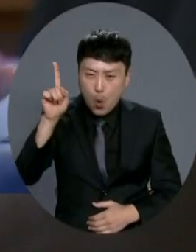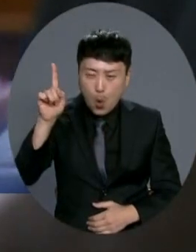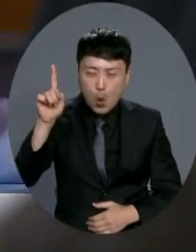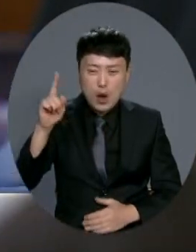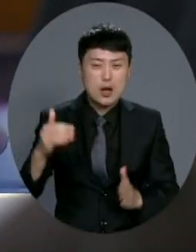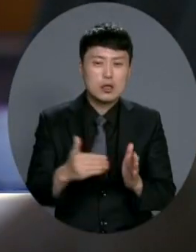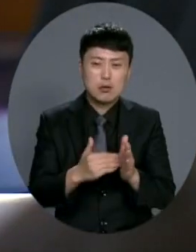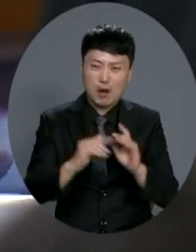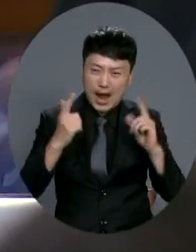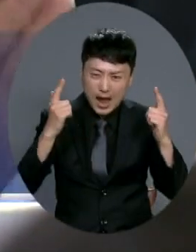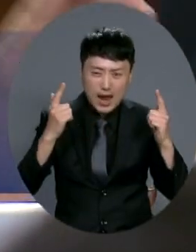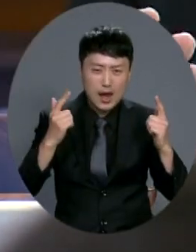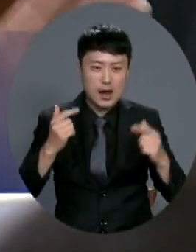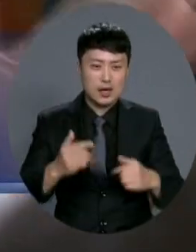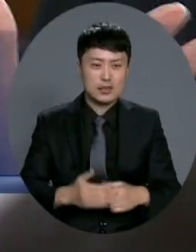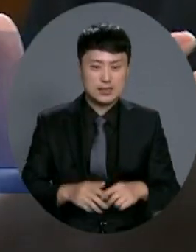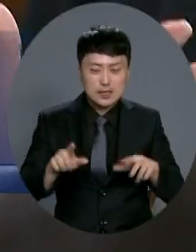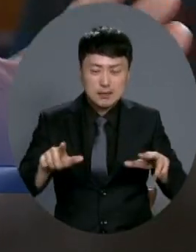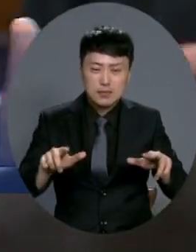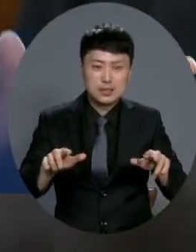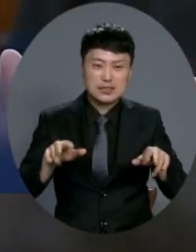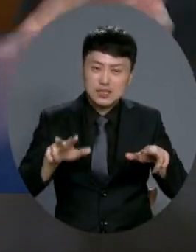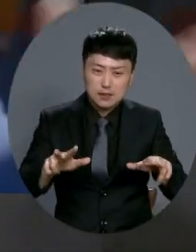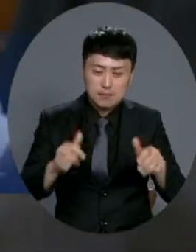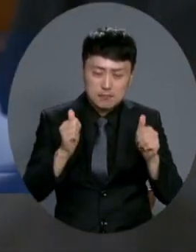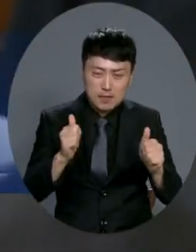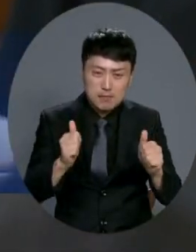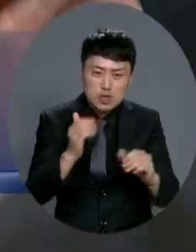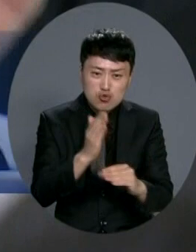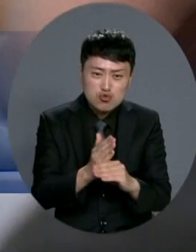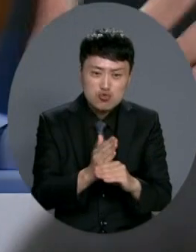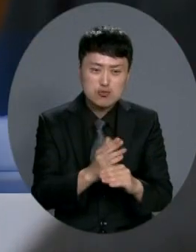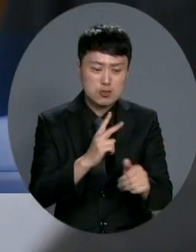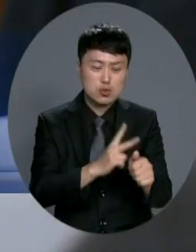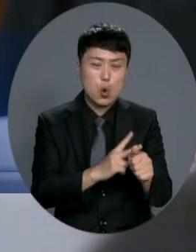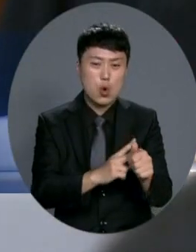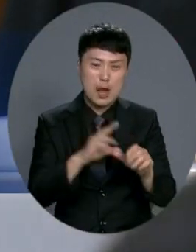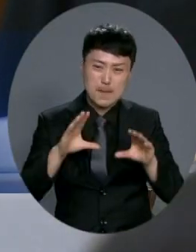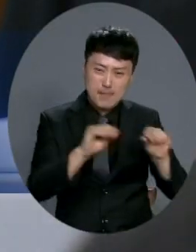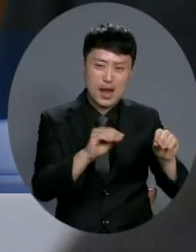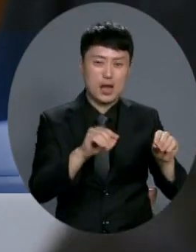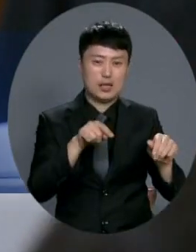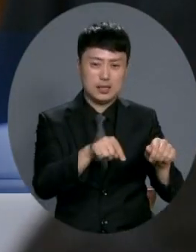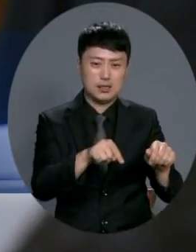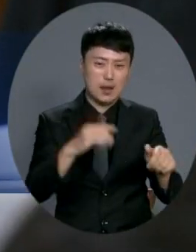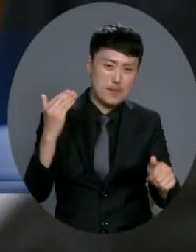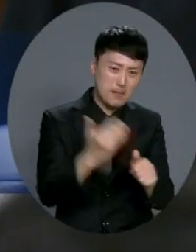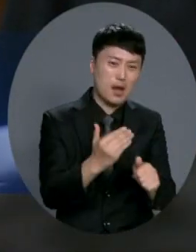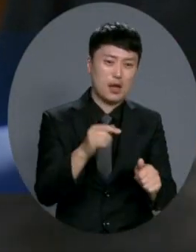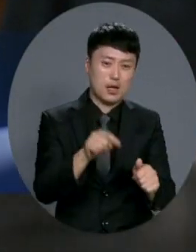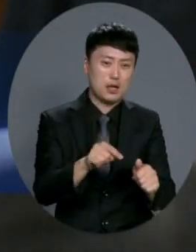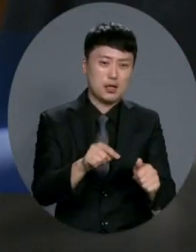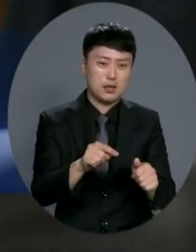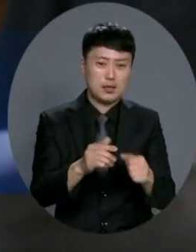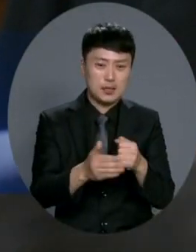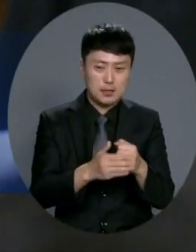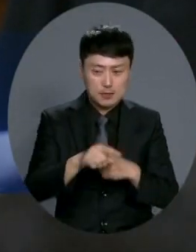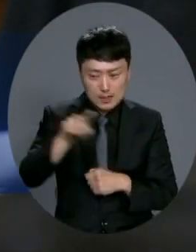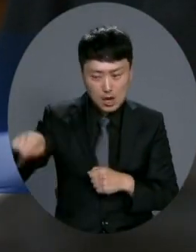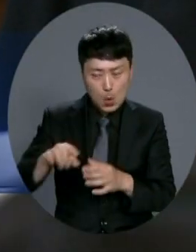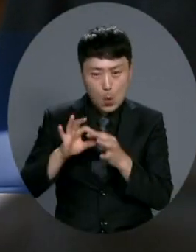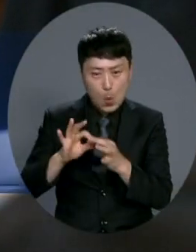고발한다는 것으로 끝낼 게 아니고 이미 기소된 자에 대해서 기소에 대한 것도 강력하게 의지를 보여야만이 교수들이